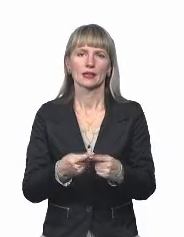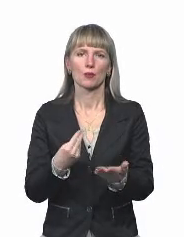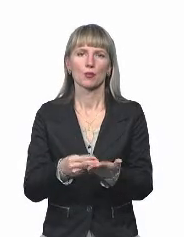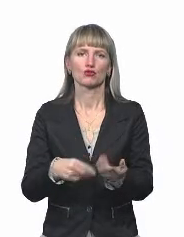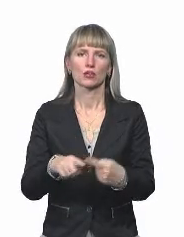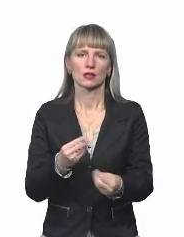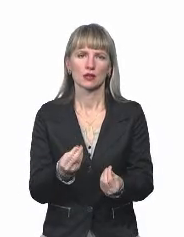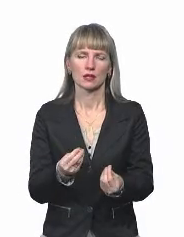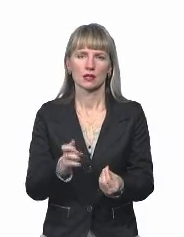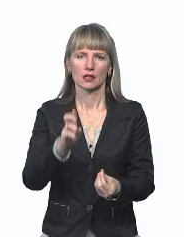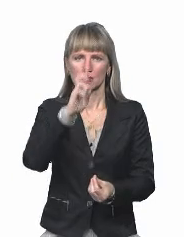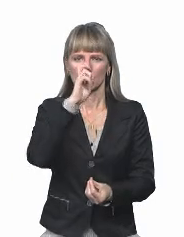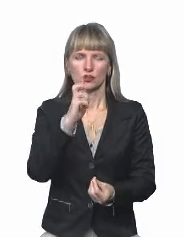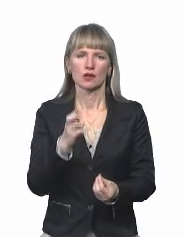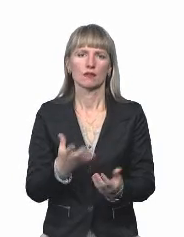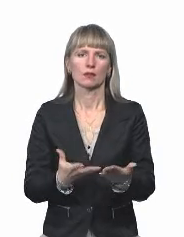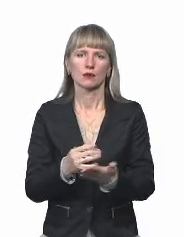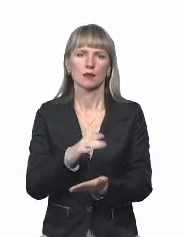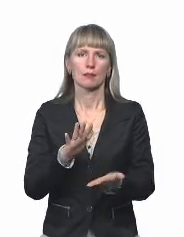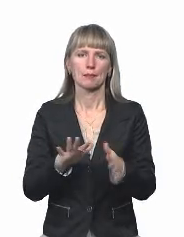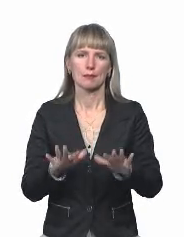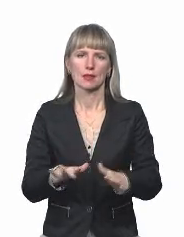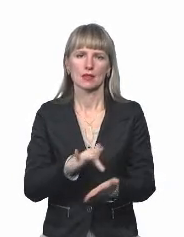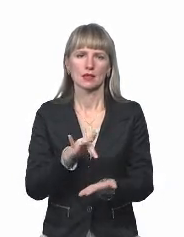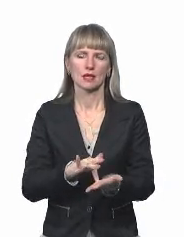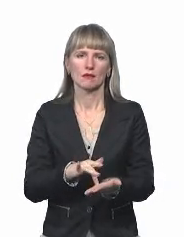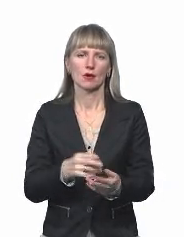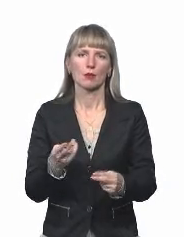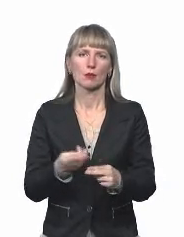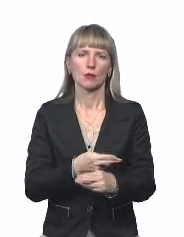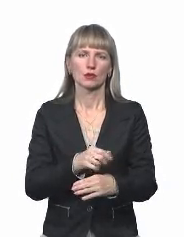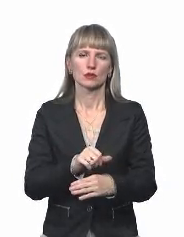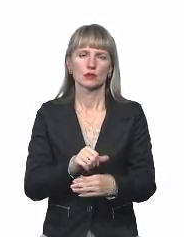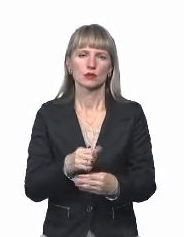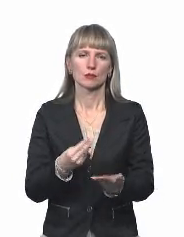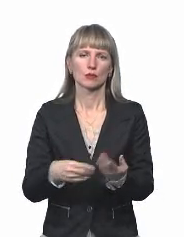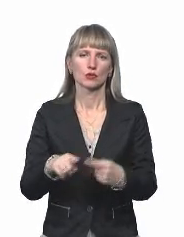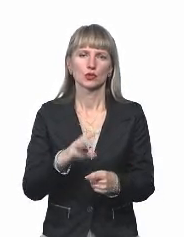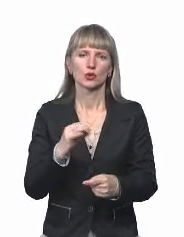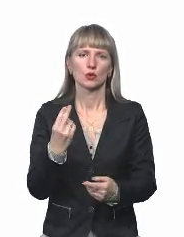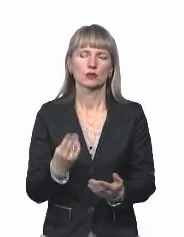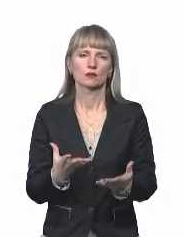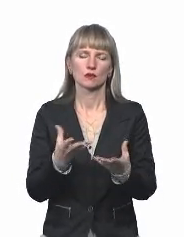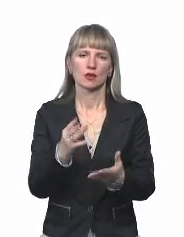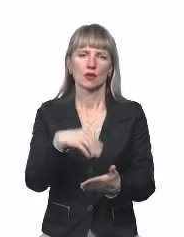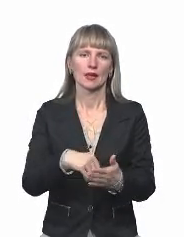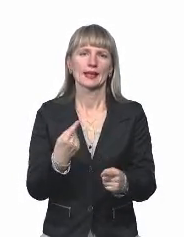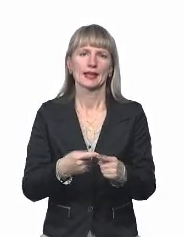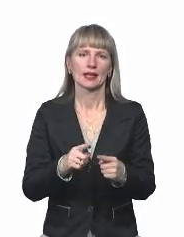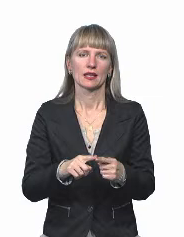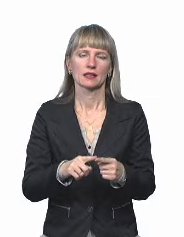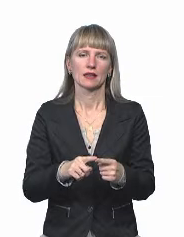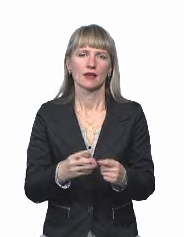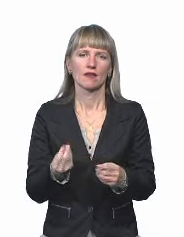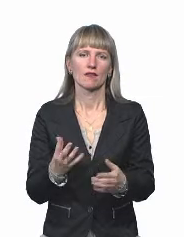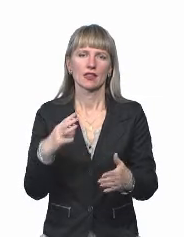кошти, державний бюджет, місцеві бюджети, позабюджетні кошти, спеціальний рахунок і благодійні внески чи чорна